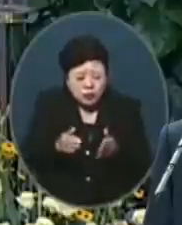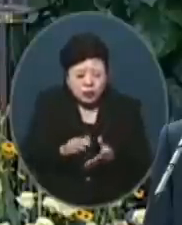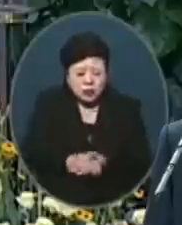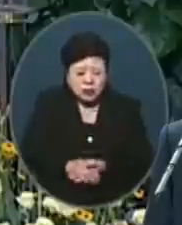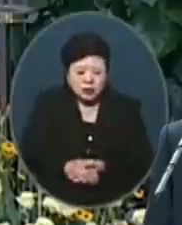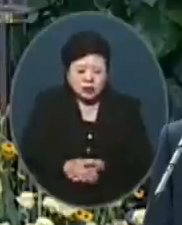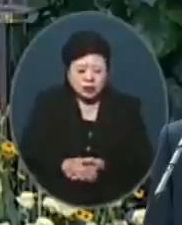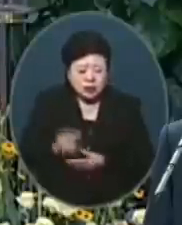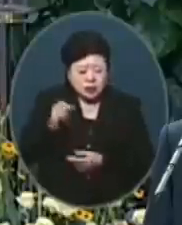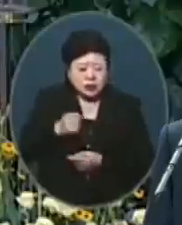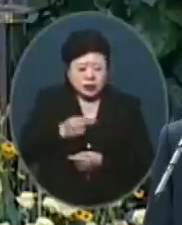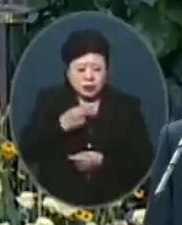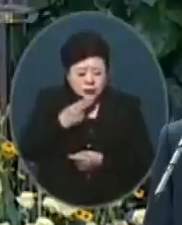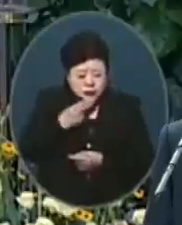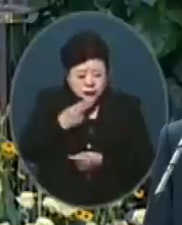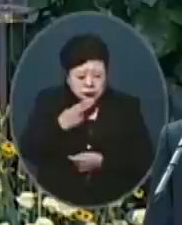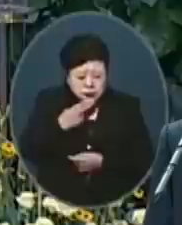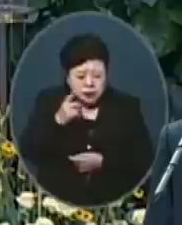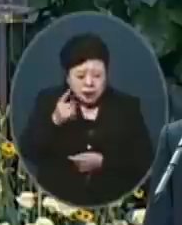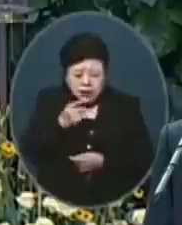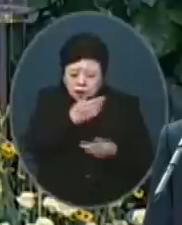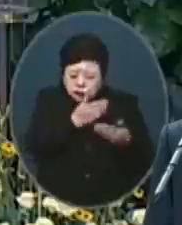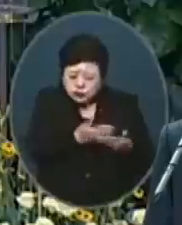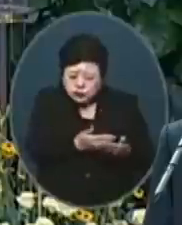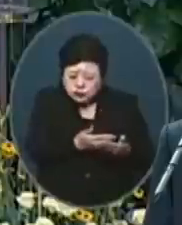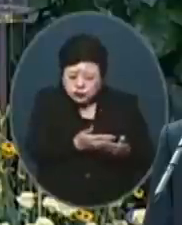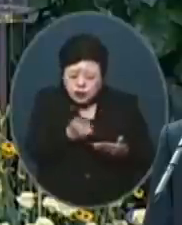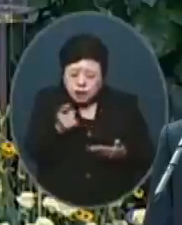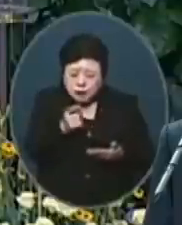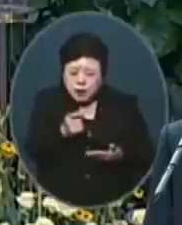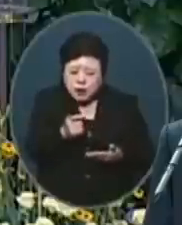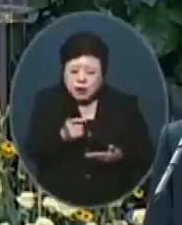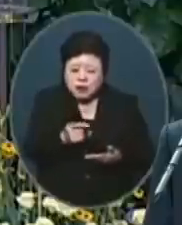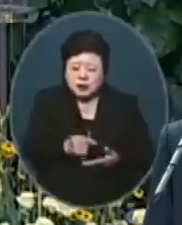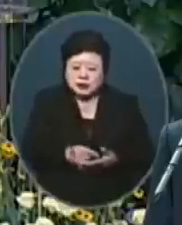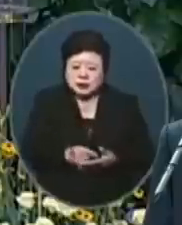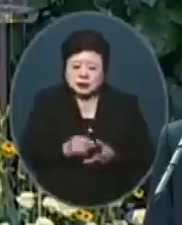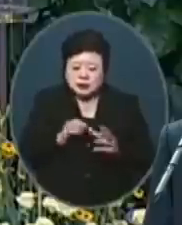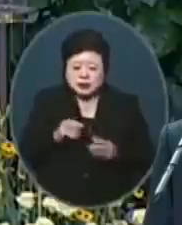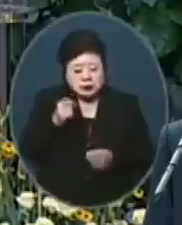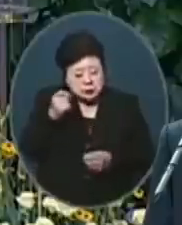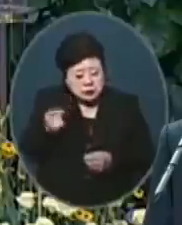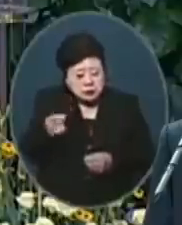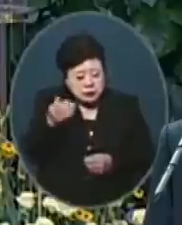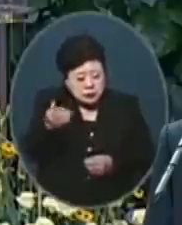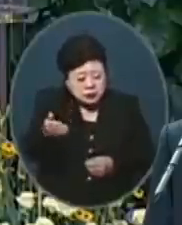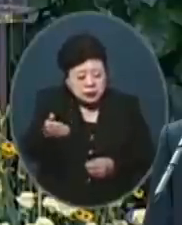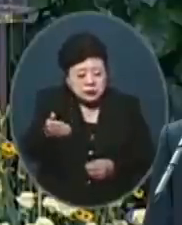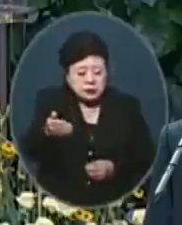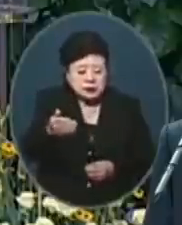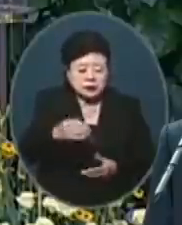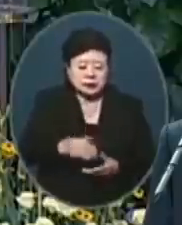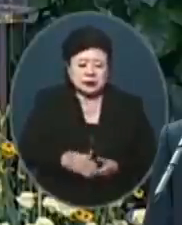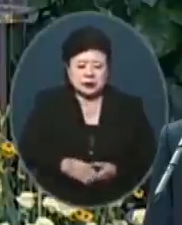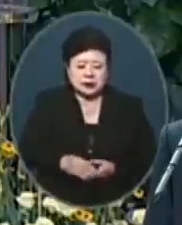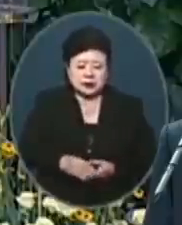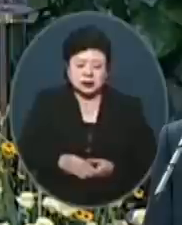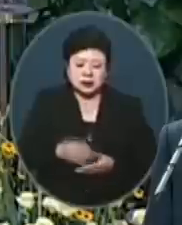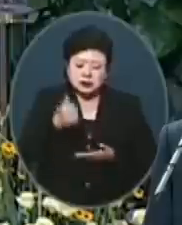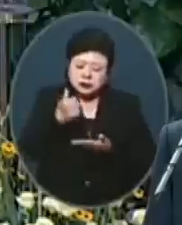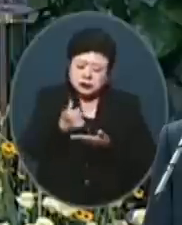없습니다. 그동안 저는 한 가지 중요한 원리를 제 삶에서 적용했는데 그것은 바로